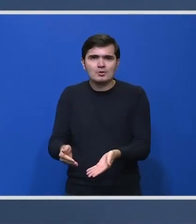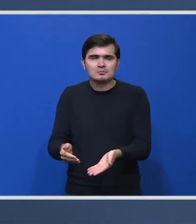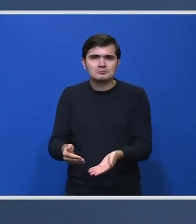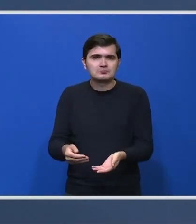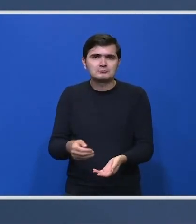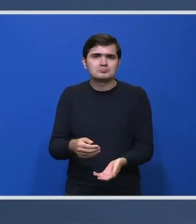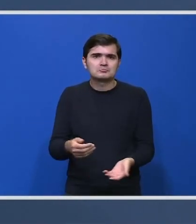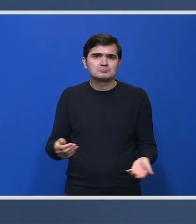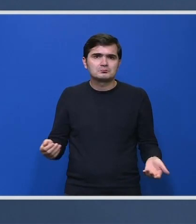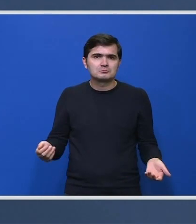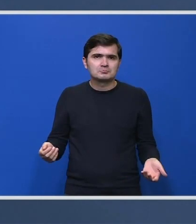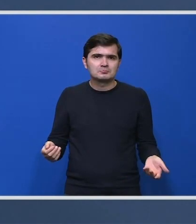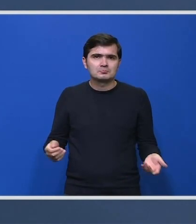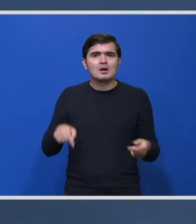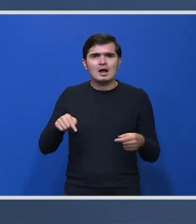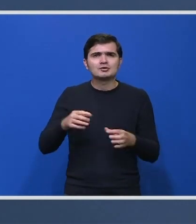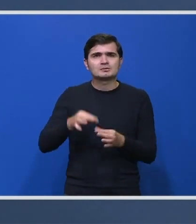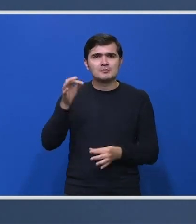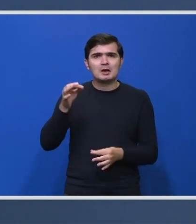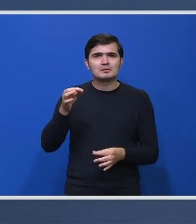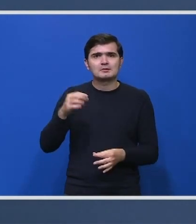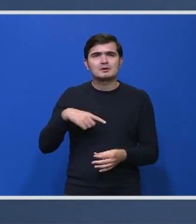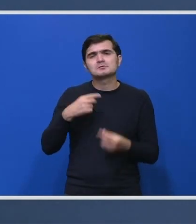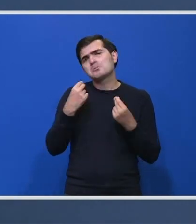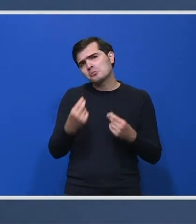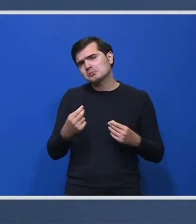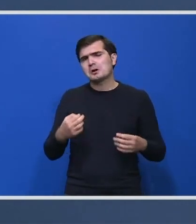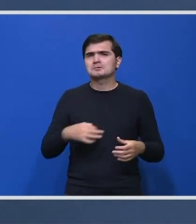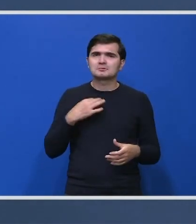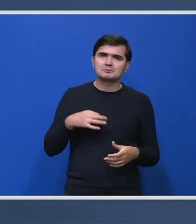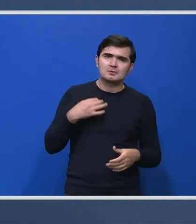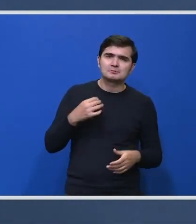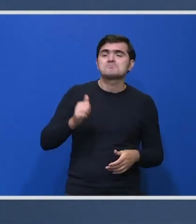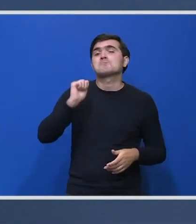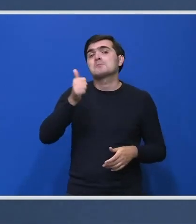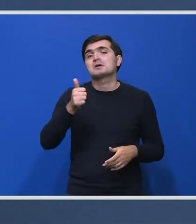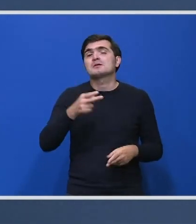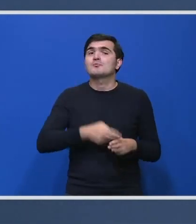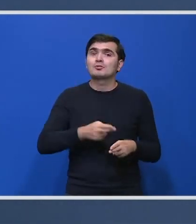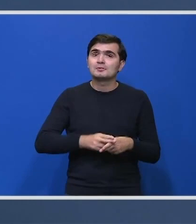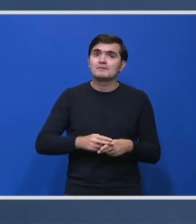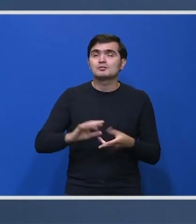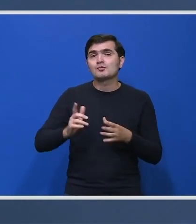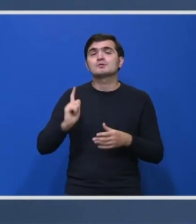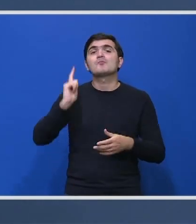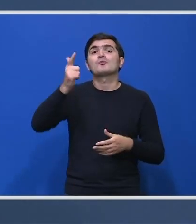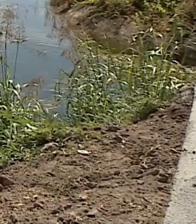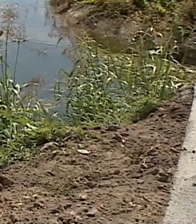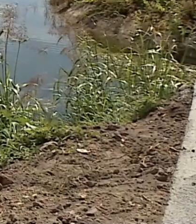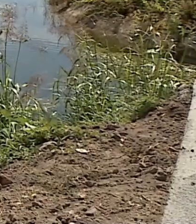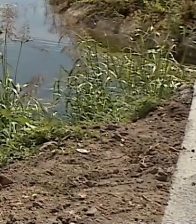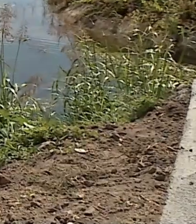să o aduci, astăzi este bună, sănătoasă, mâine bolnavă și poate poimâine